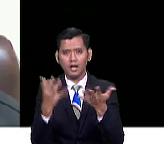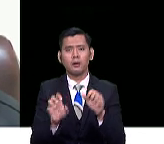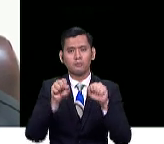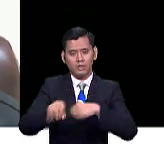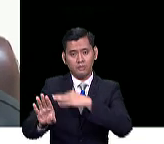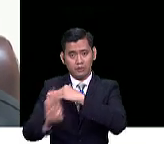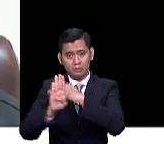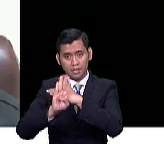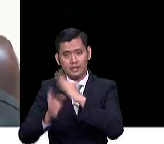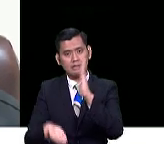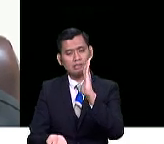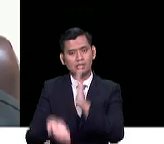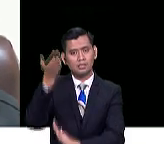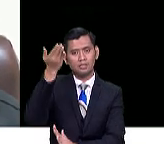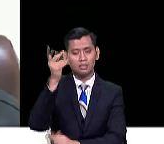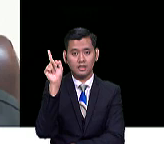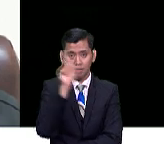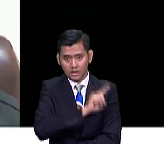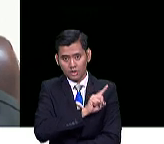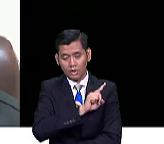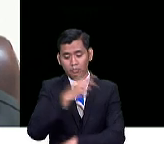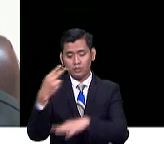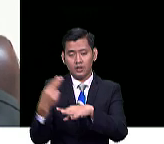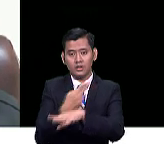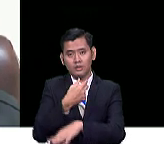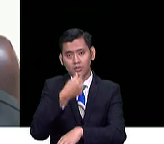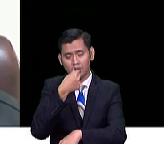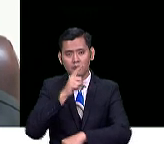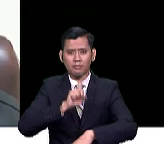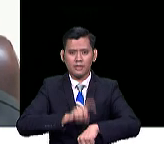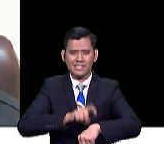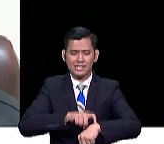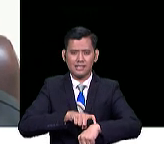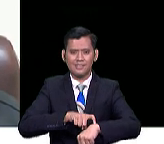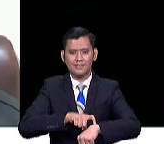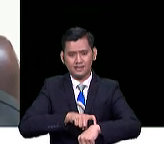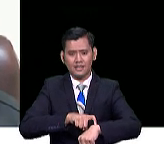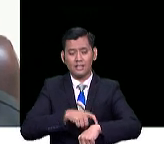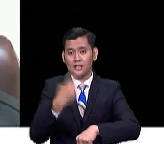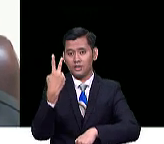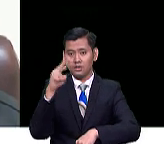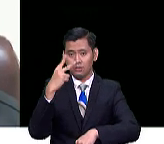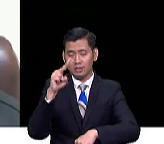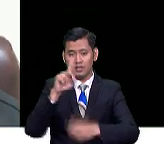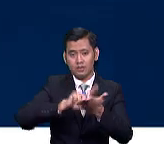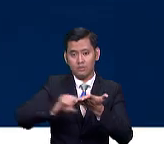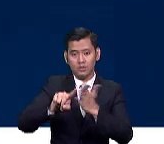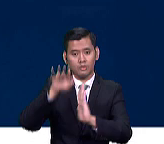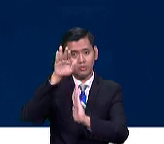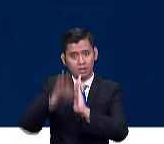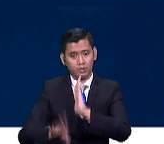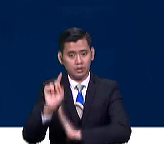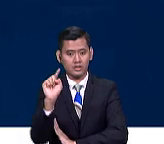lebih tinggi. Ya, penggunaan ubat ini lebih pada jangka masa kandungan yang 12 minggu ke bawah sahaja.